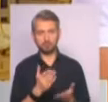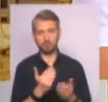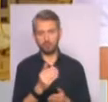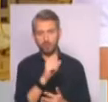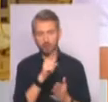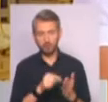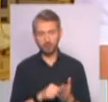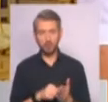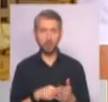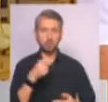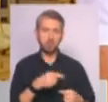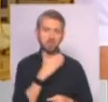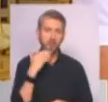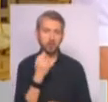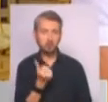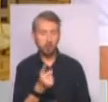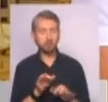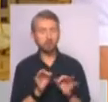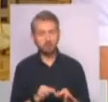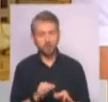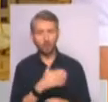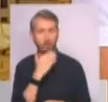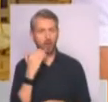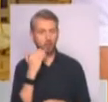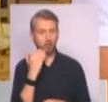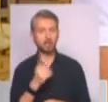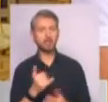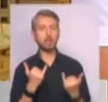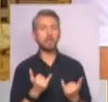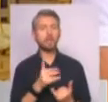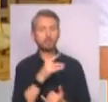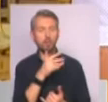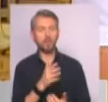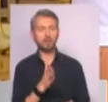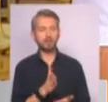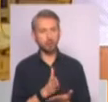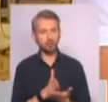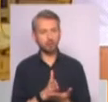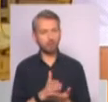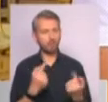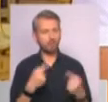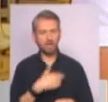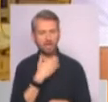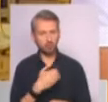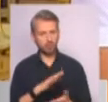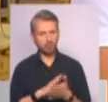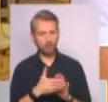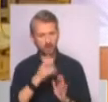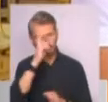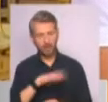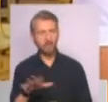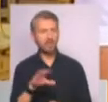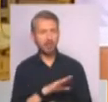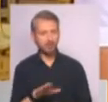чи багато спорів? Звісно, багато, бо ми на сьогоднішній момент знаходимося доволі в кризовій ситуації в країні. Не всі